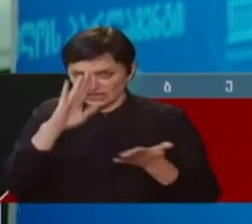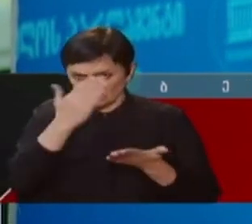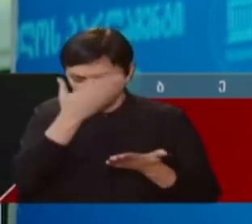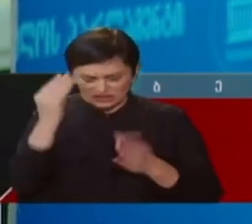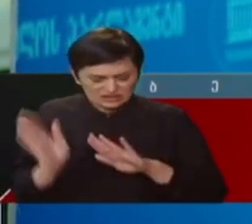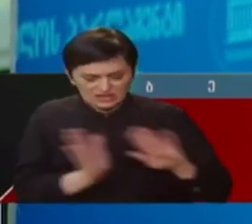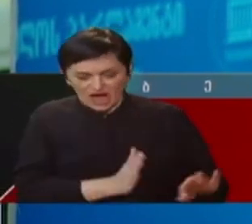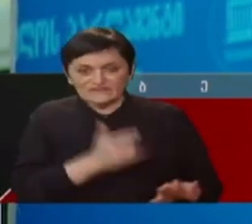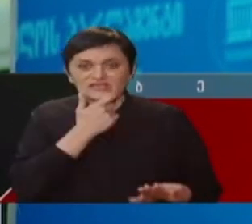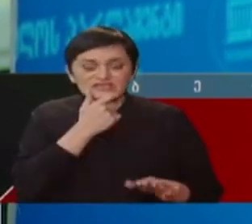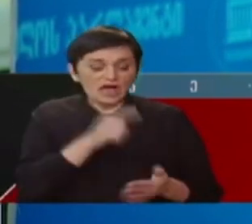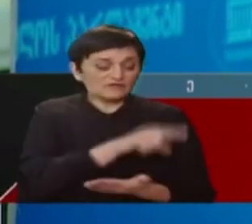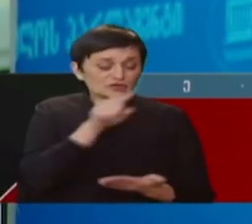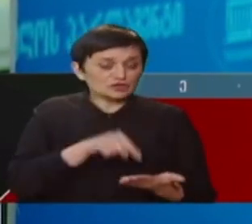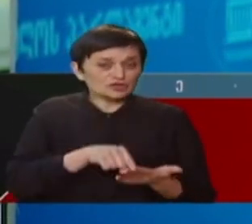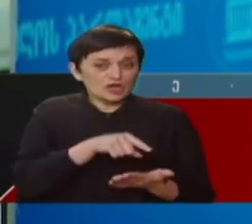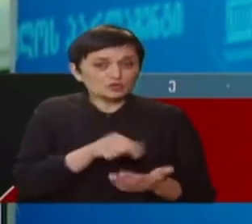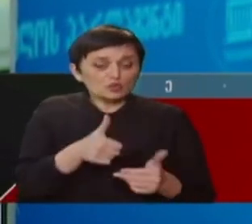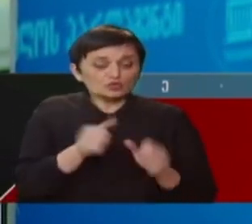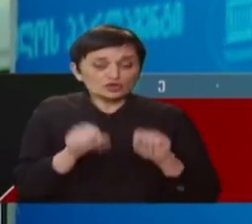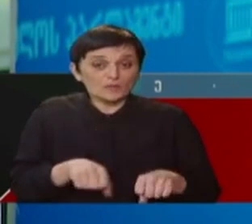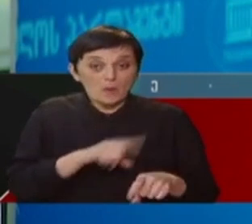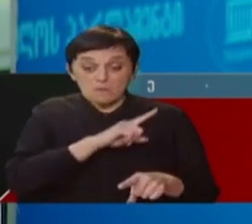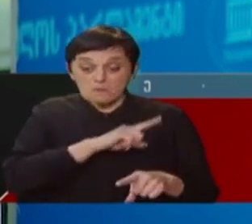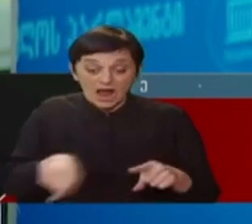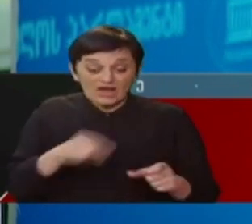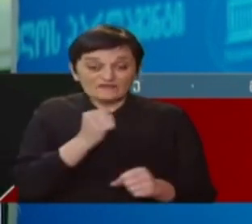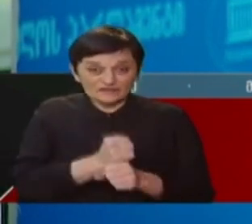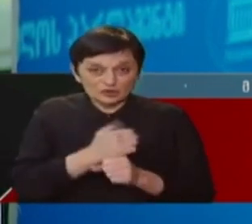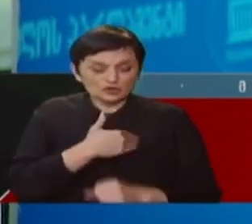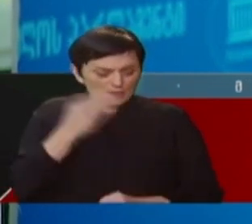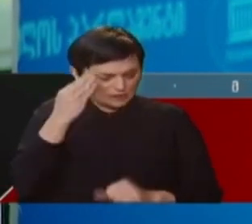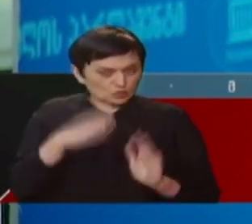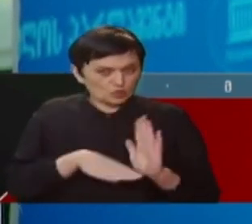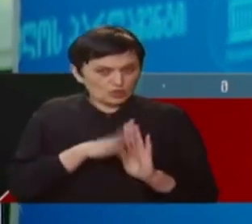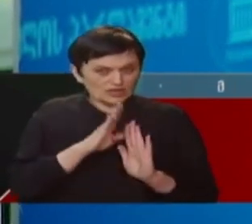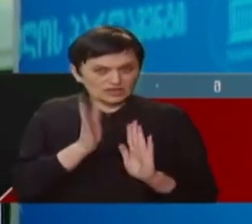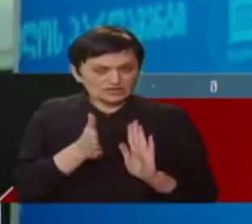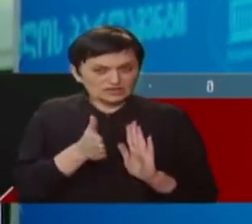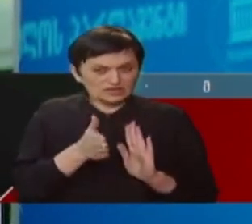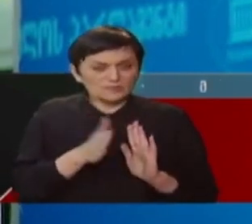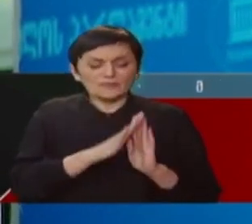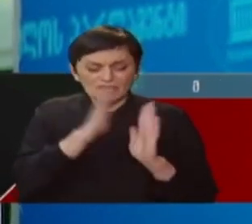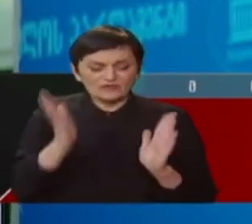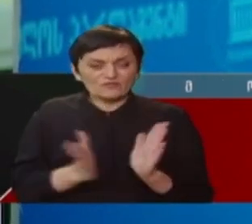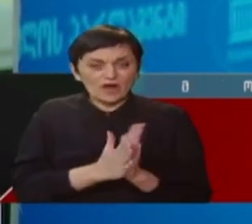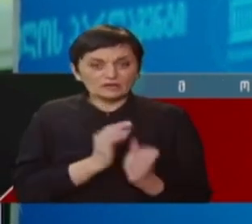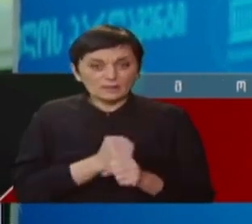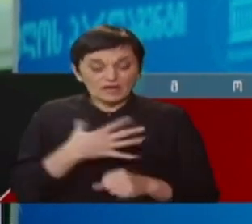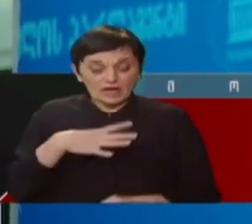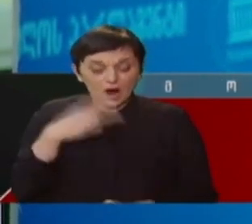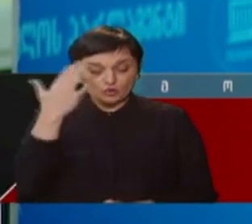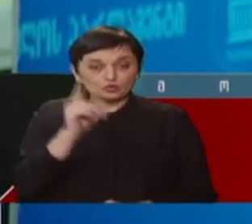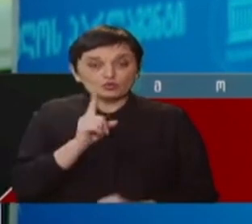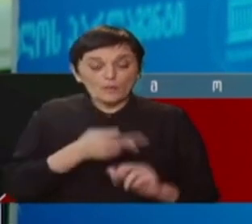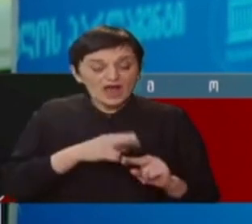მიხეილ სააკაშვილის საკითხი, რამდენადაც ეს იქნება შესაძლებელი. რაც მალე ვიზამ თამაშს, ჩემი აზრით არის უკეთესი, იმიტომ რომ ყველაფერს გააკეთებს ქართული ოცნება, რომ ეს